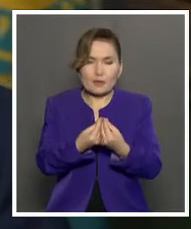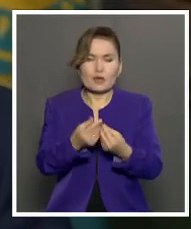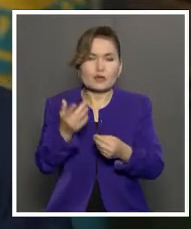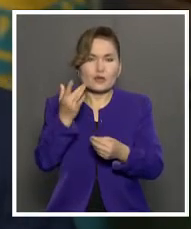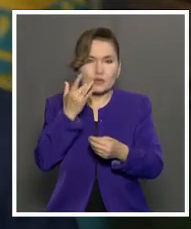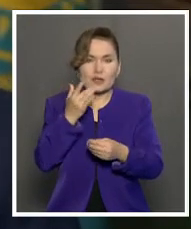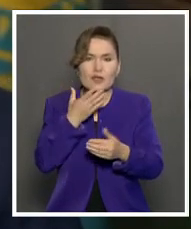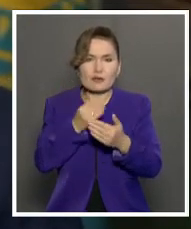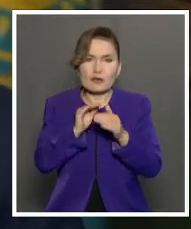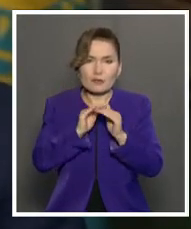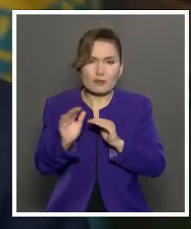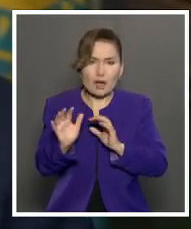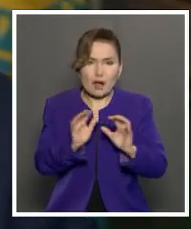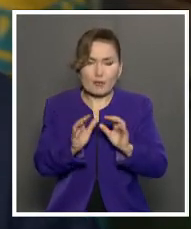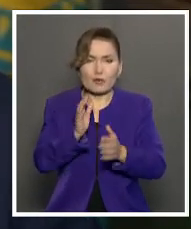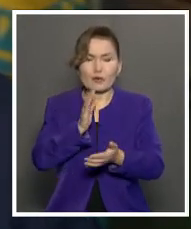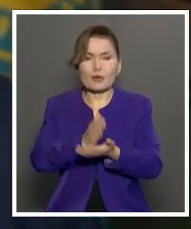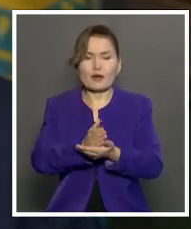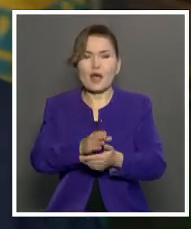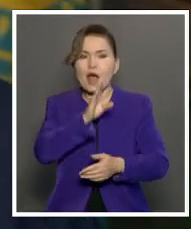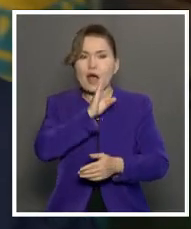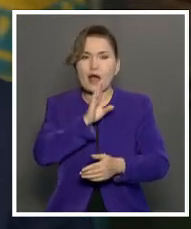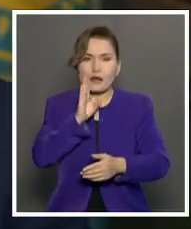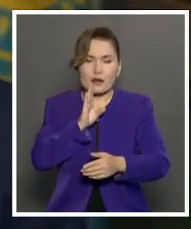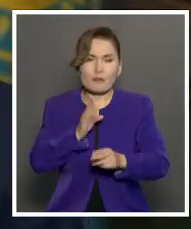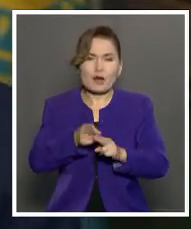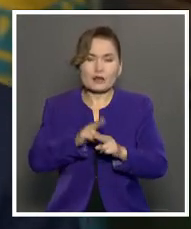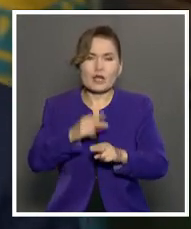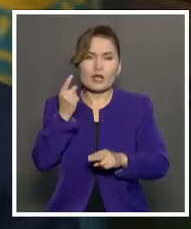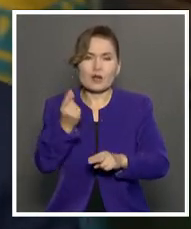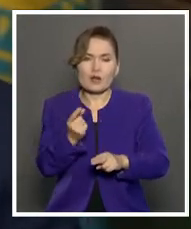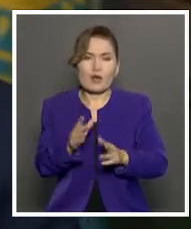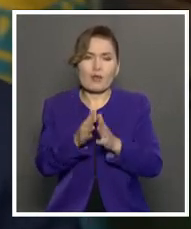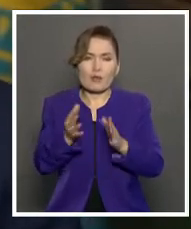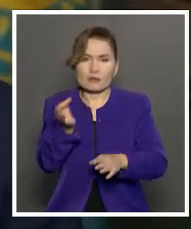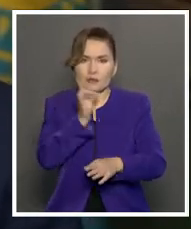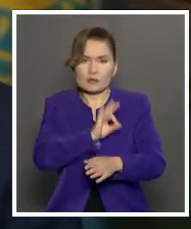қамқорлық жасап отырғандықтан жалпы әйелдердің экономикаға қосып отырған үлесін үлкен деп айтуға болады.